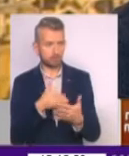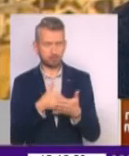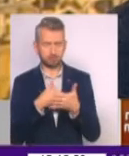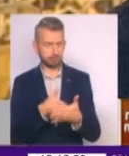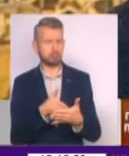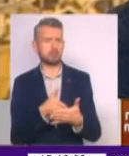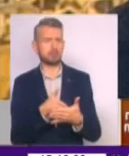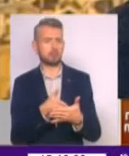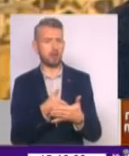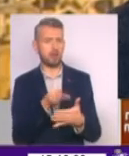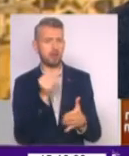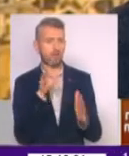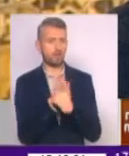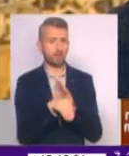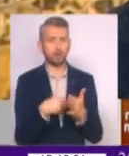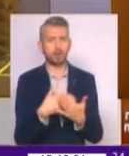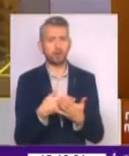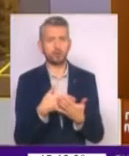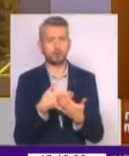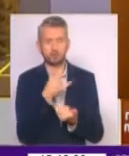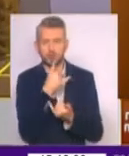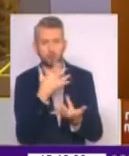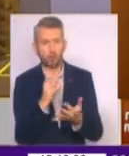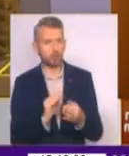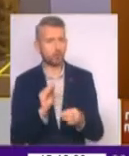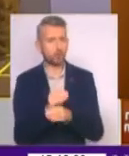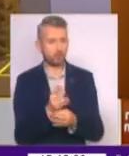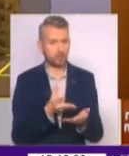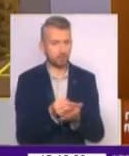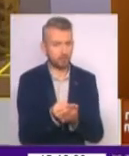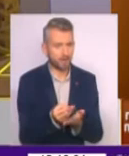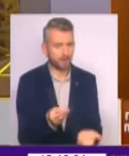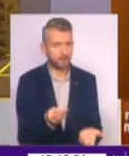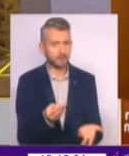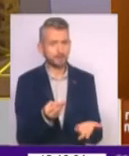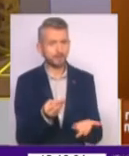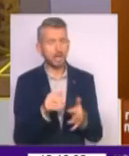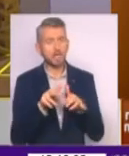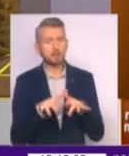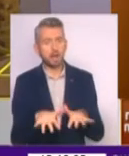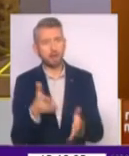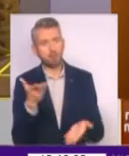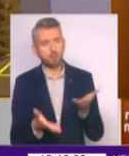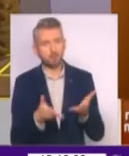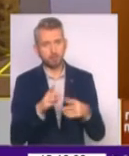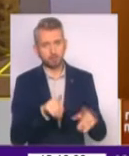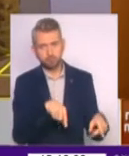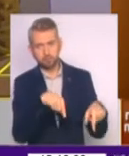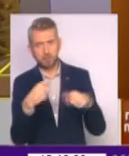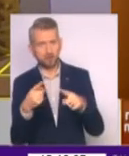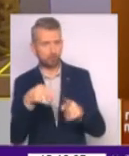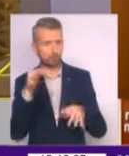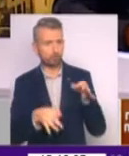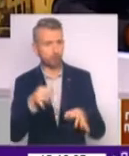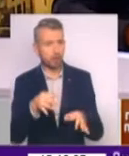кут. Інвестор начебто не має можливості дофінансувати, справа, можливо, перейде в суд. Можливо.